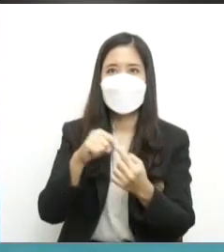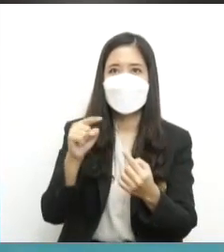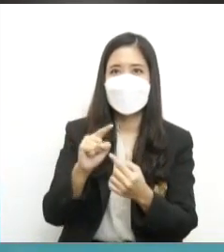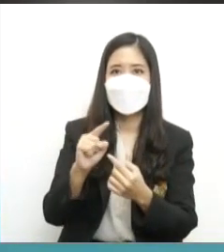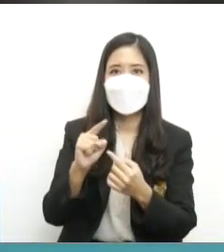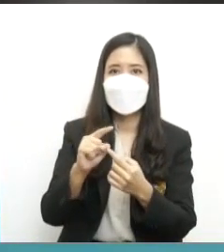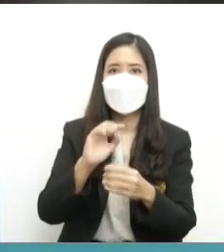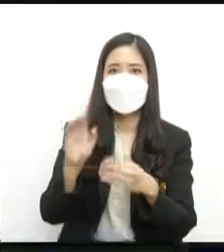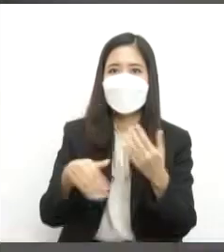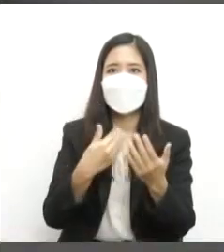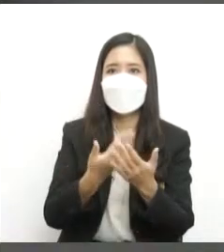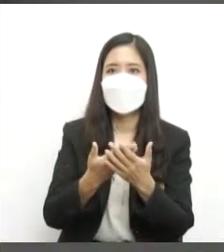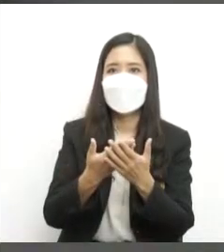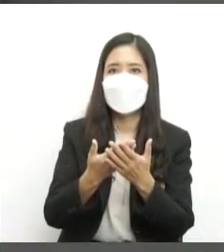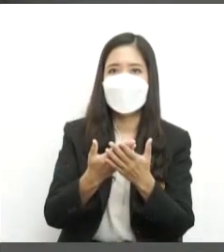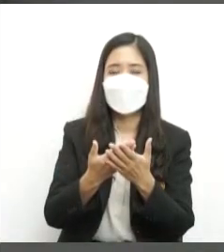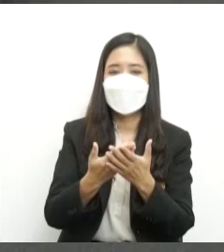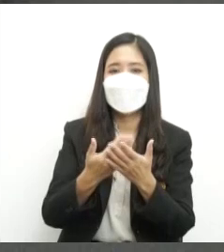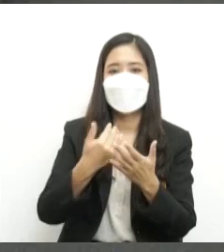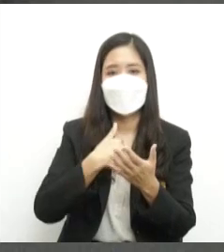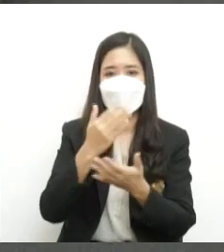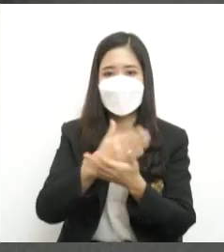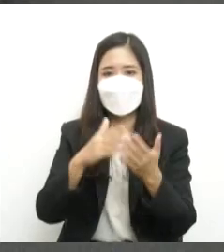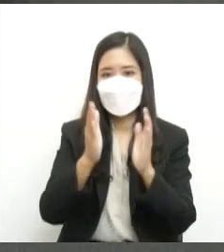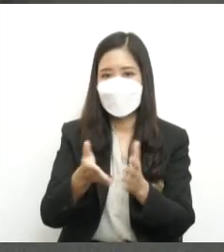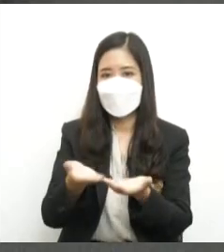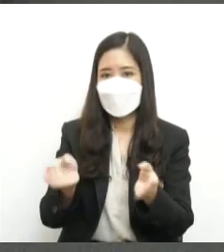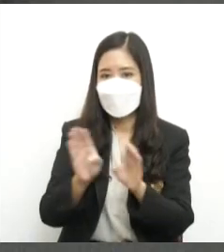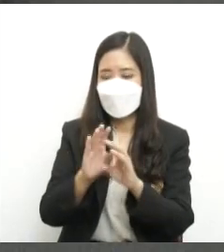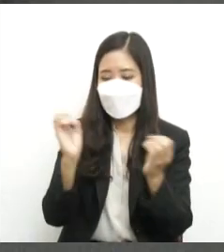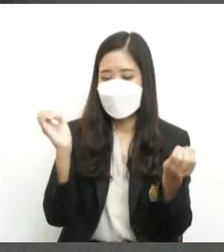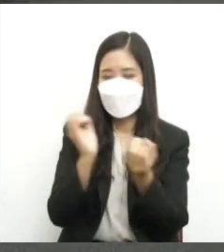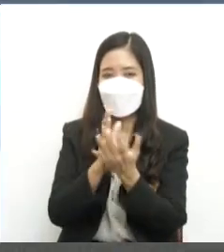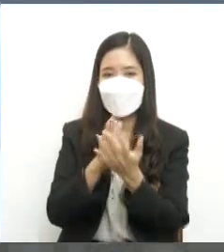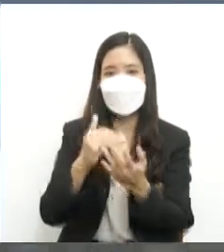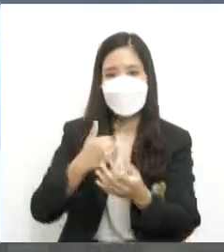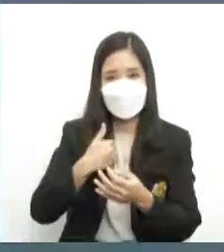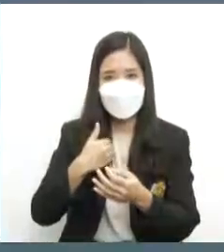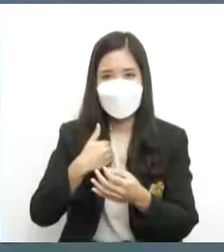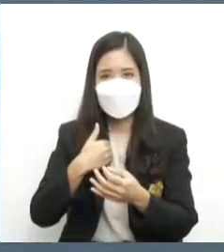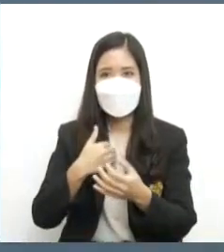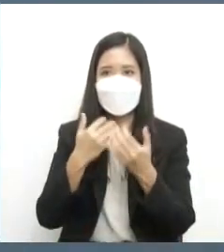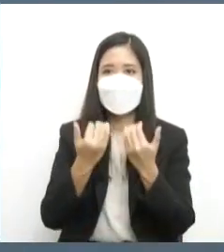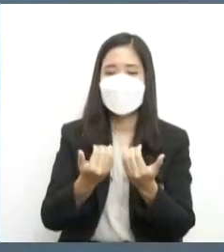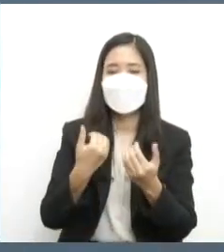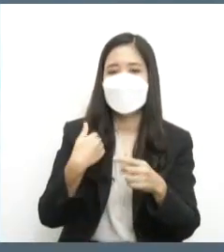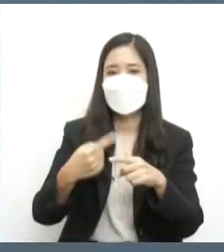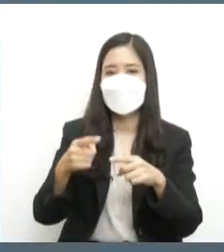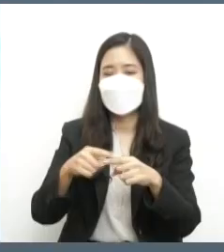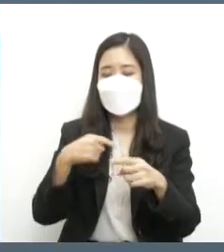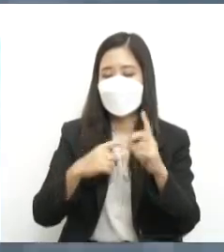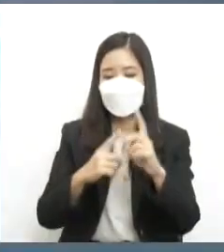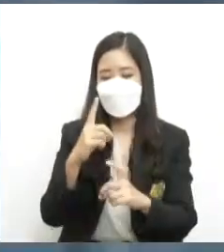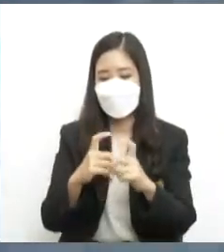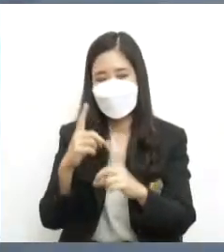กว่า200รายบางรายครอบครัวได้รับผลกระทบด้านเศรษฐกิจบางรายเกิดความสูญเสียกับคนในครอบ